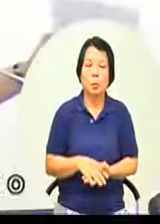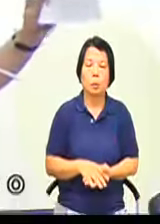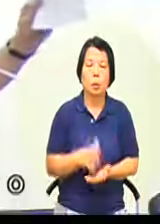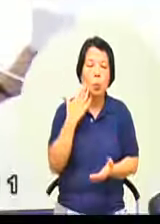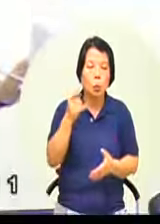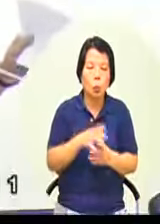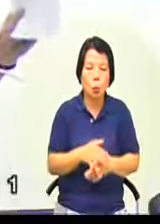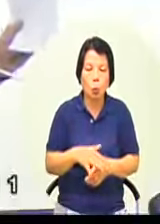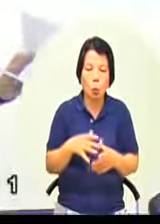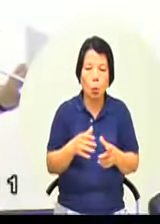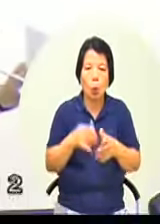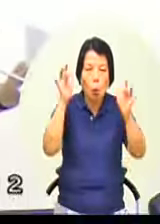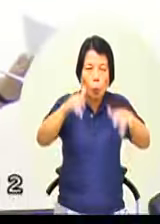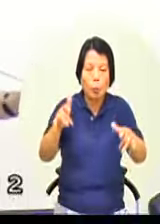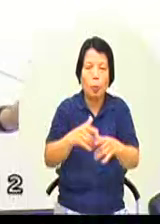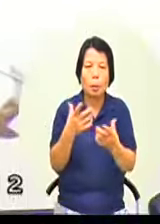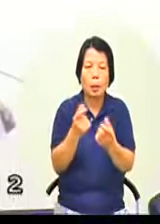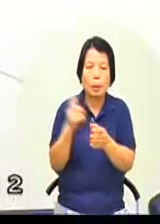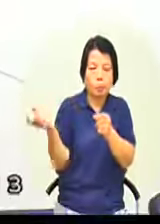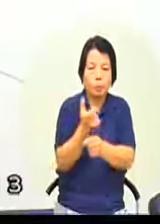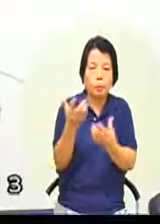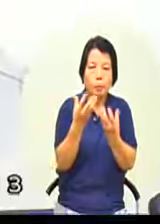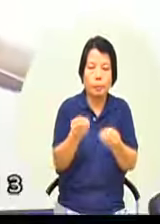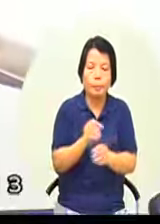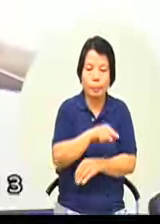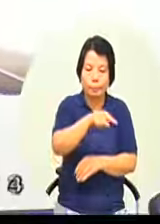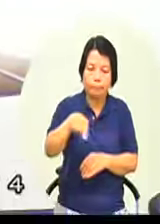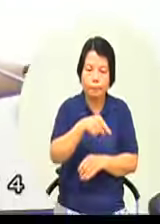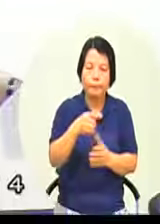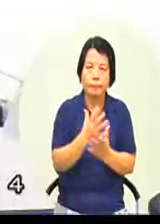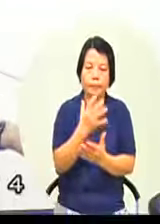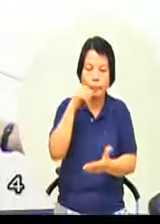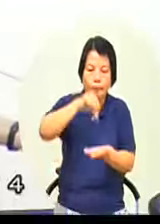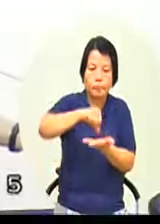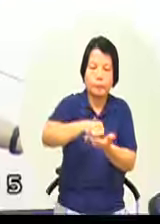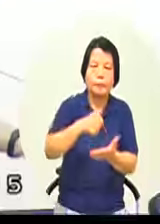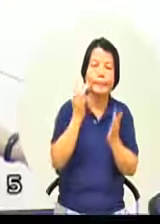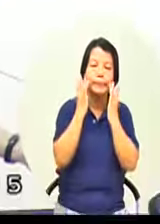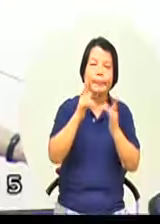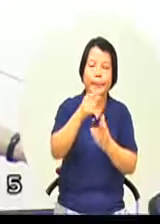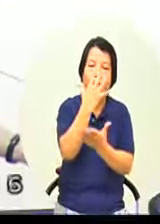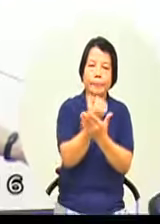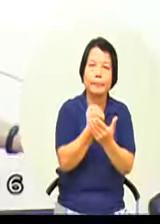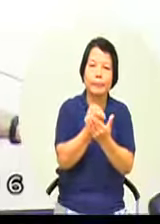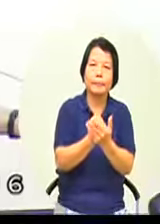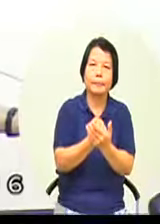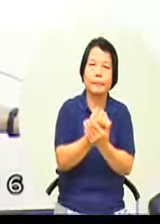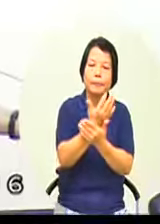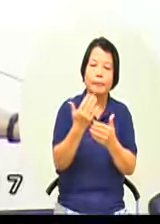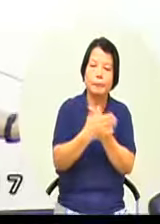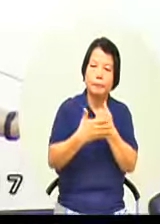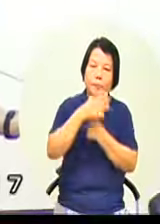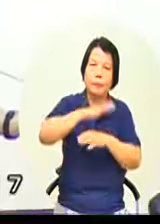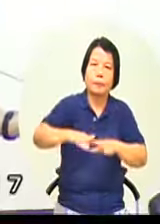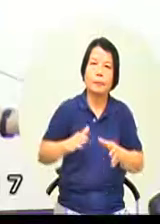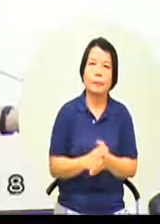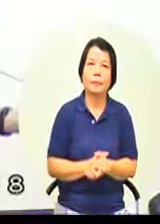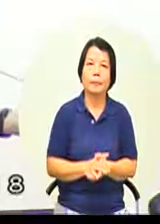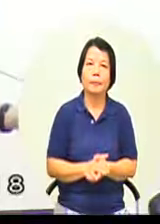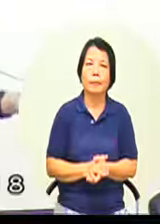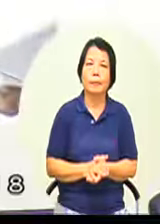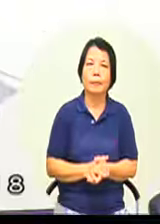大型的豪雨跟台风的话，起码这一些耕种的蔬菜还可以保得住啊、那我看到我们现